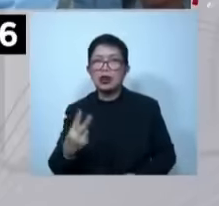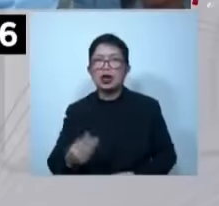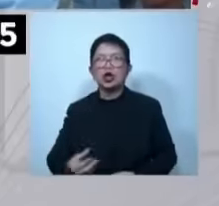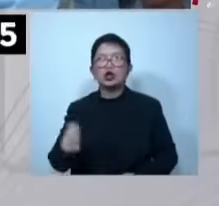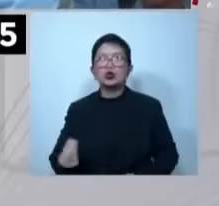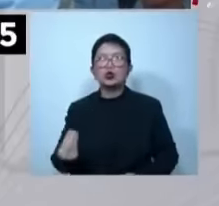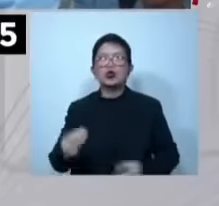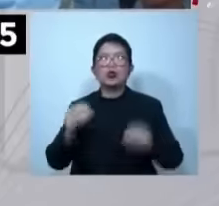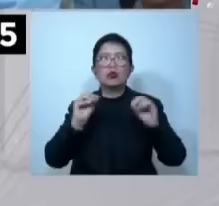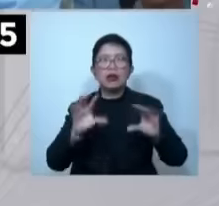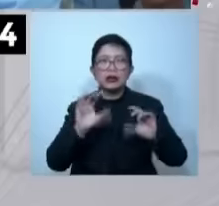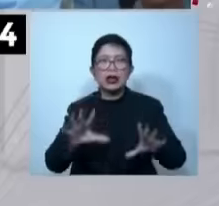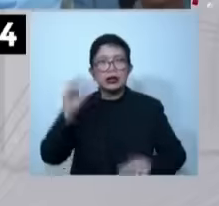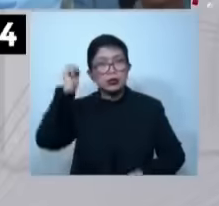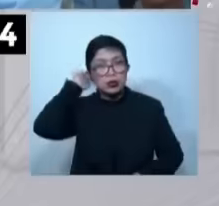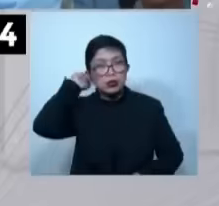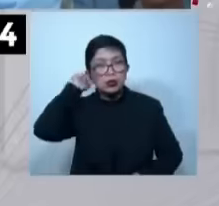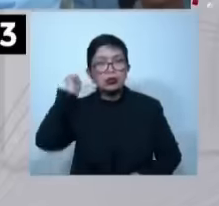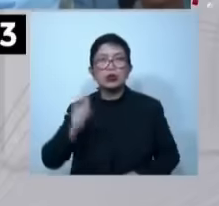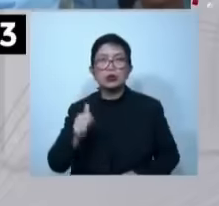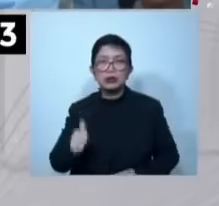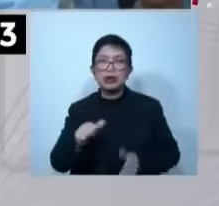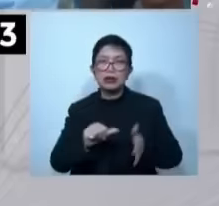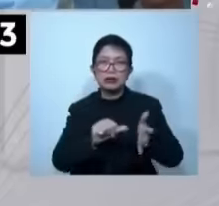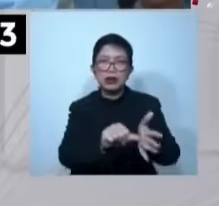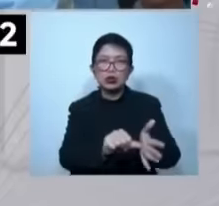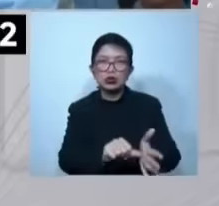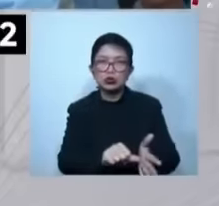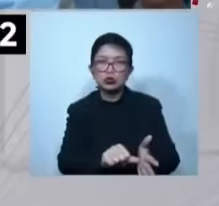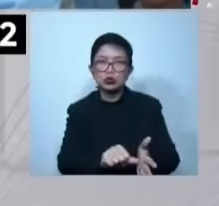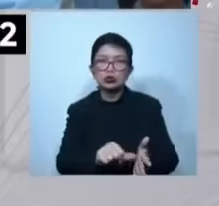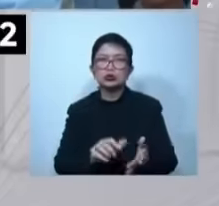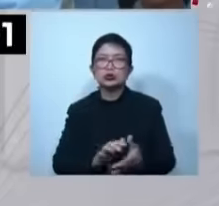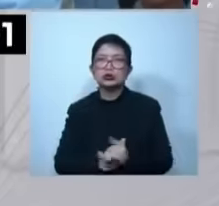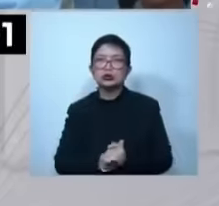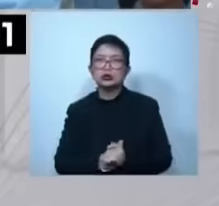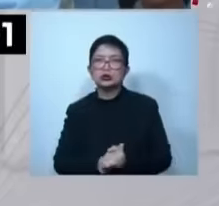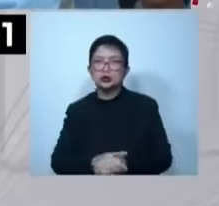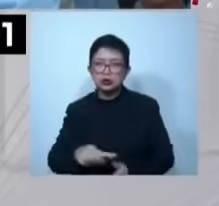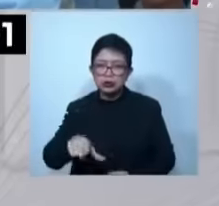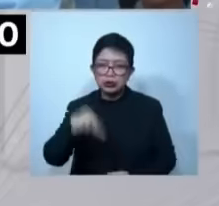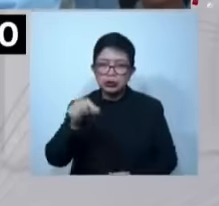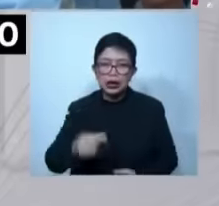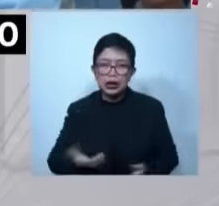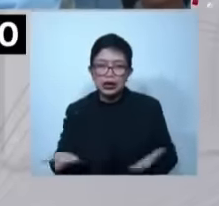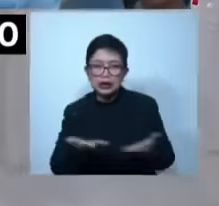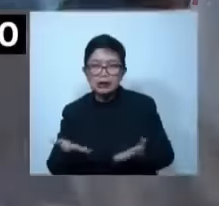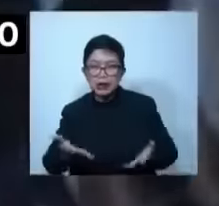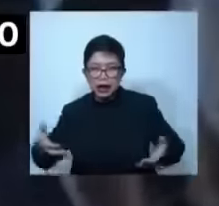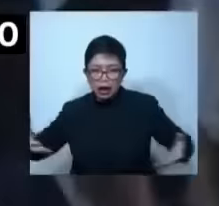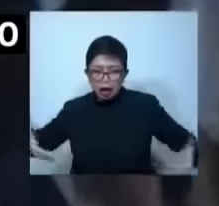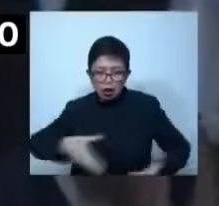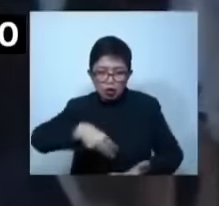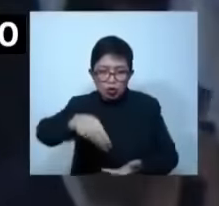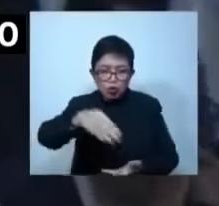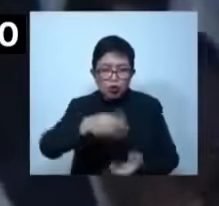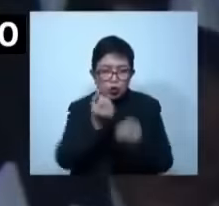ibu-ibu, apakah Bapak bisa membantu menemukan di mana kuburnya yang hilang agar mereka bisa berziarah?